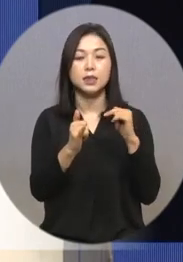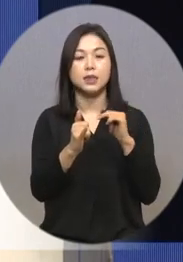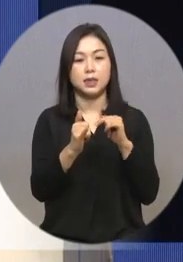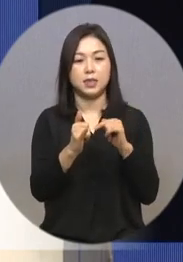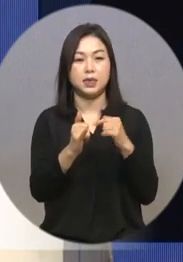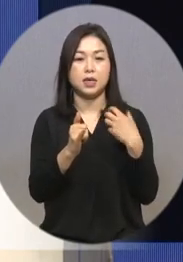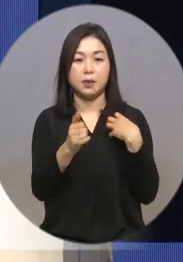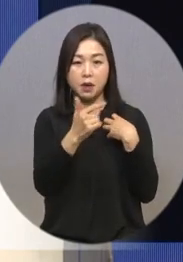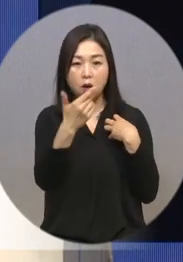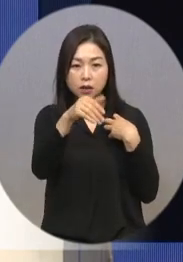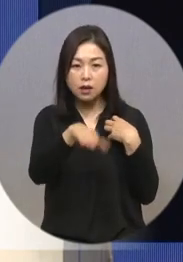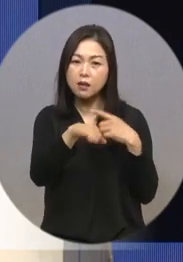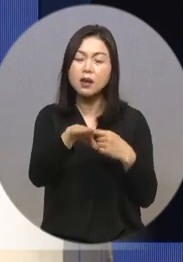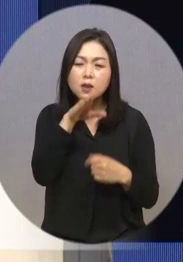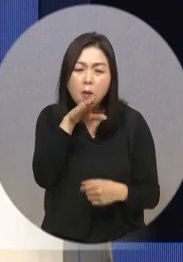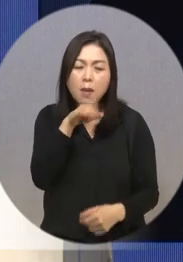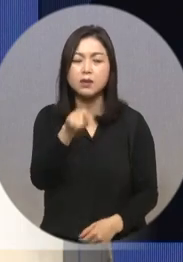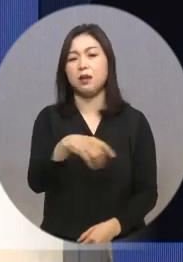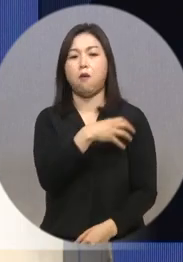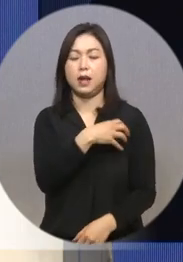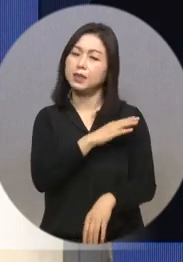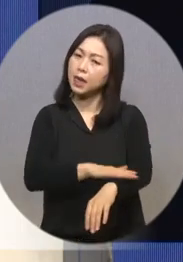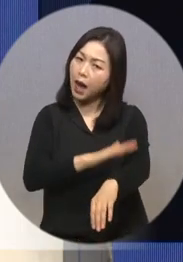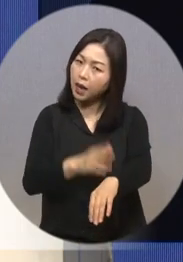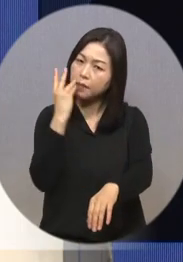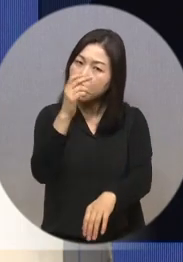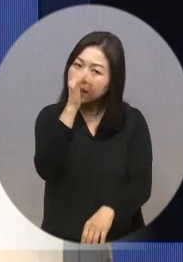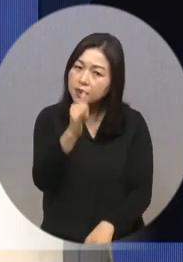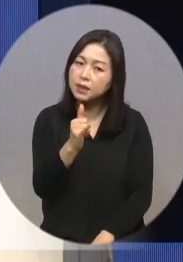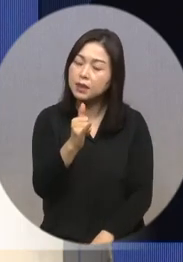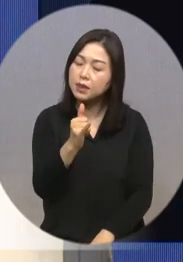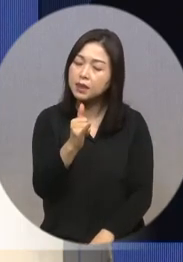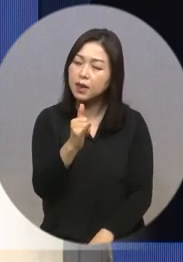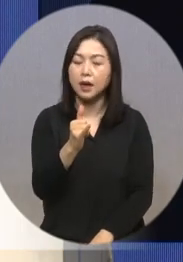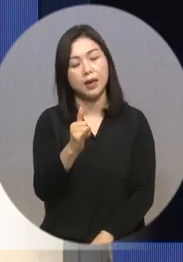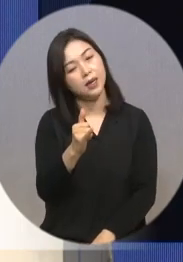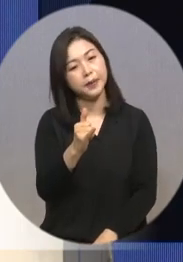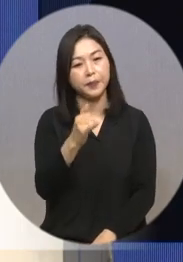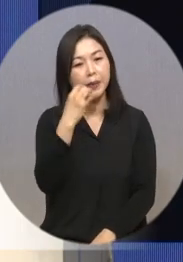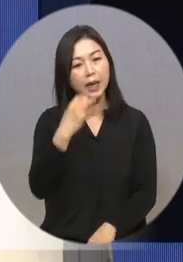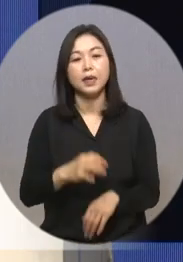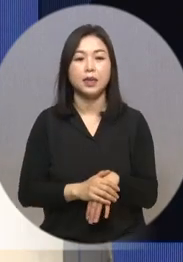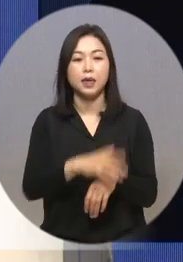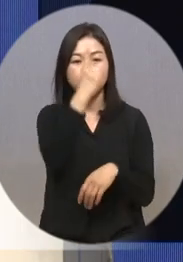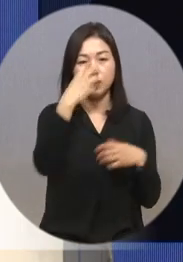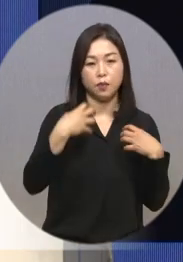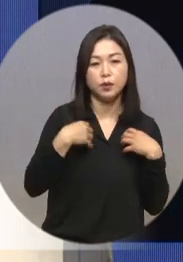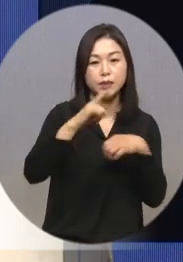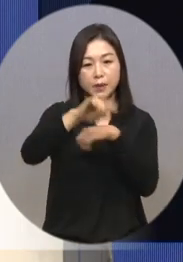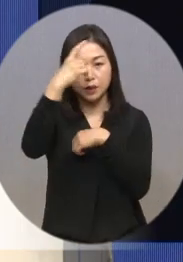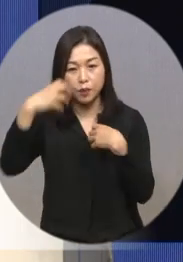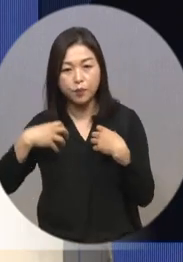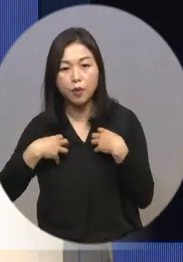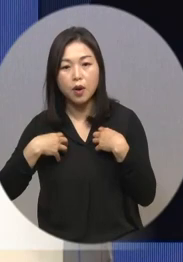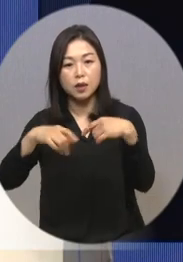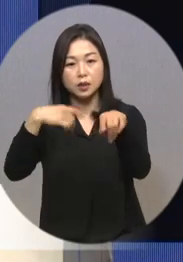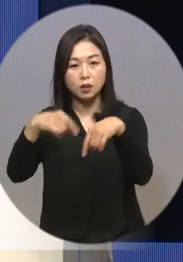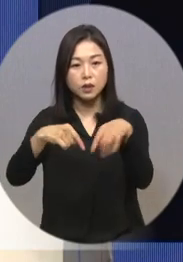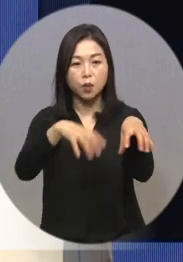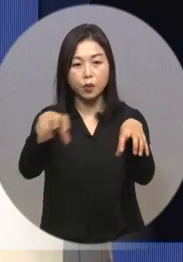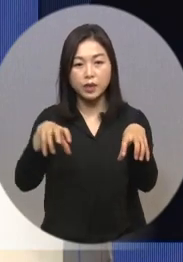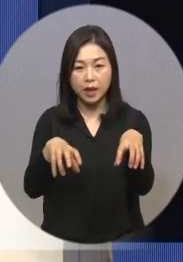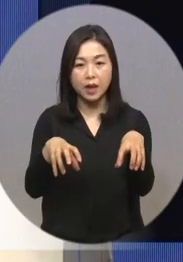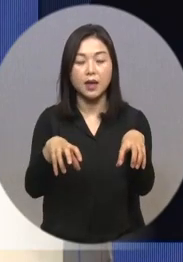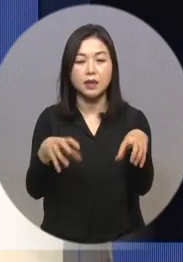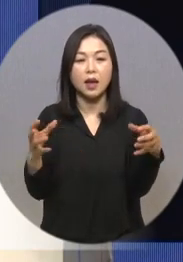국가의 책임이 크고 우리의 정치의 책임이 큽니다. 우리 중앙정부나 지방정부나 정치권이나 그런 문제를 동시에 노력해야